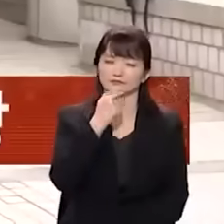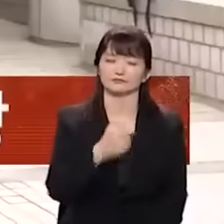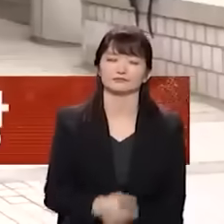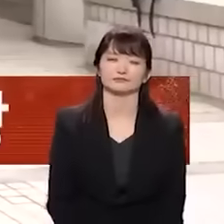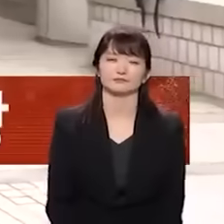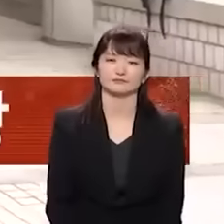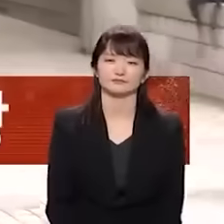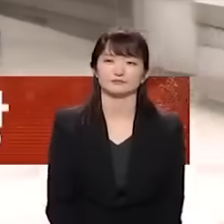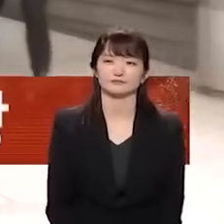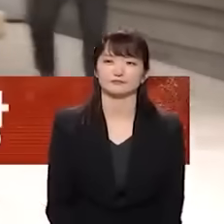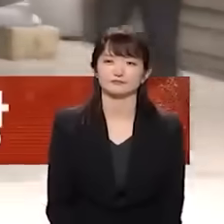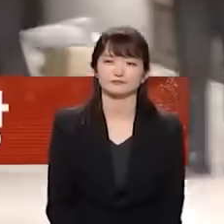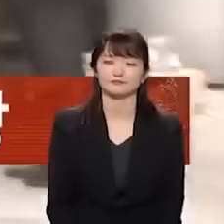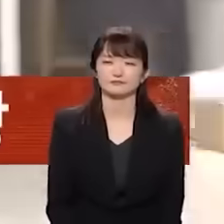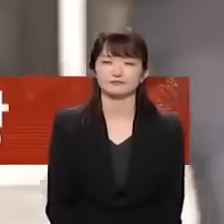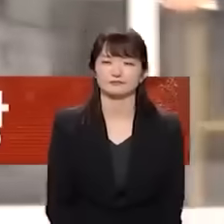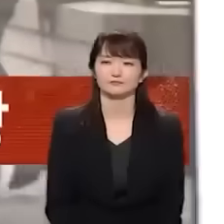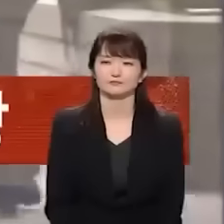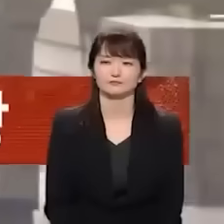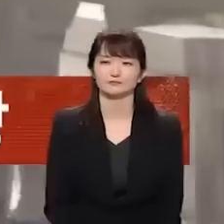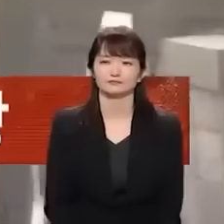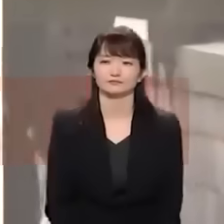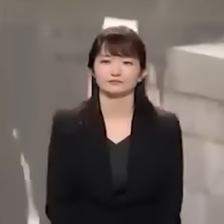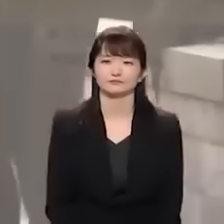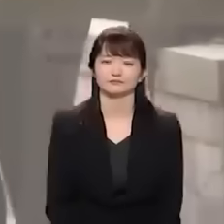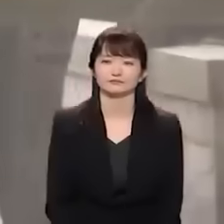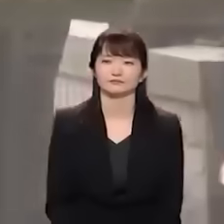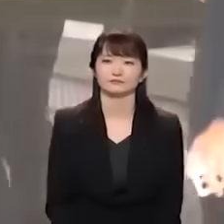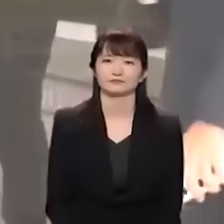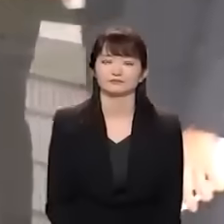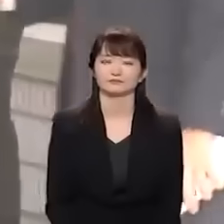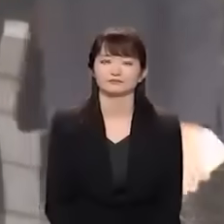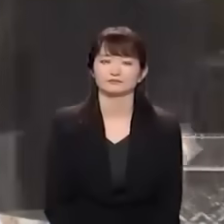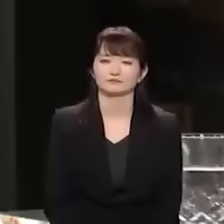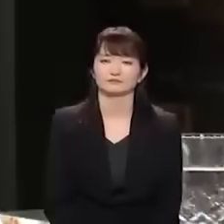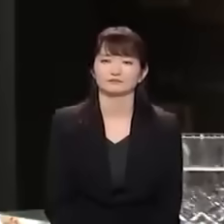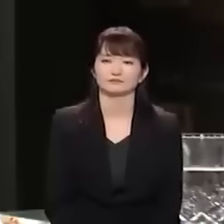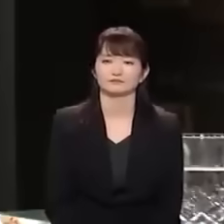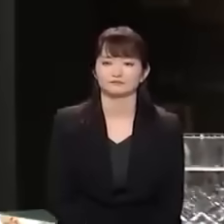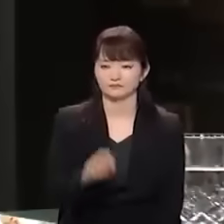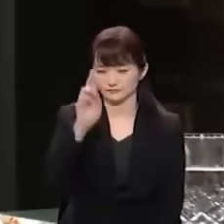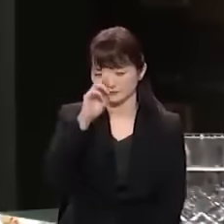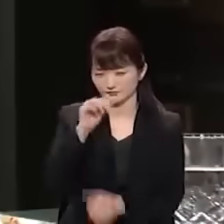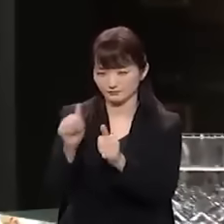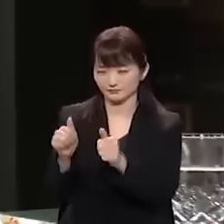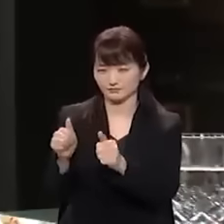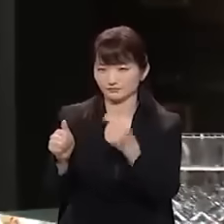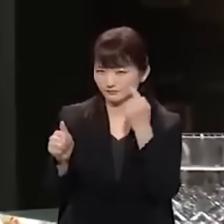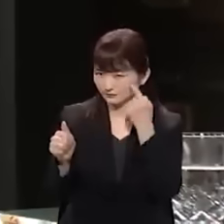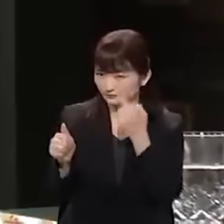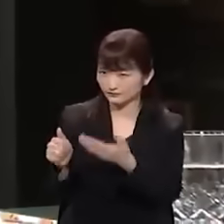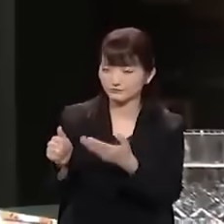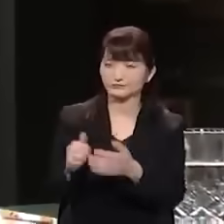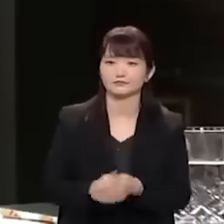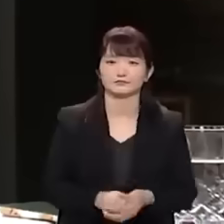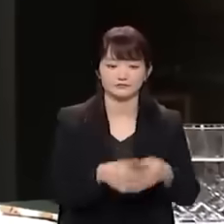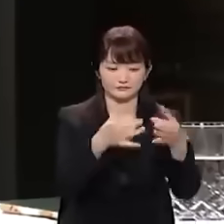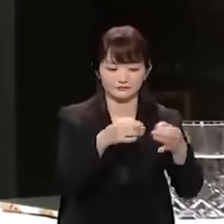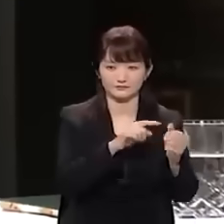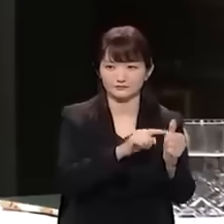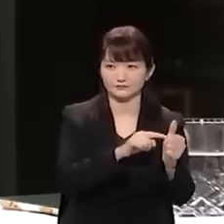그렇게 생각이 듭니다 자 박사님 마지막으로 좀여 줄게요 이거 뭐 그 아 김호중